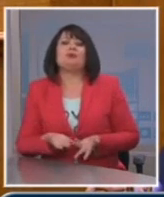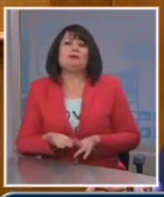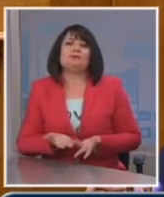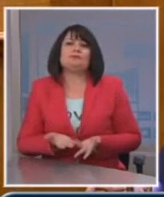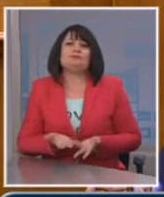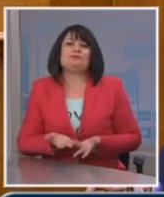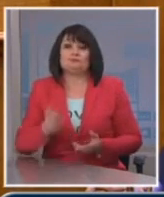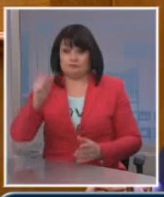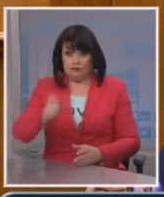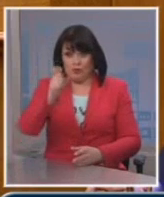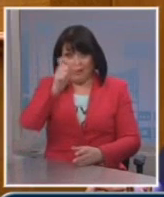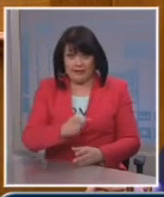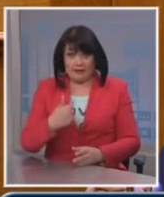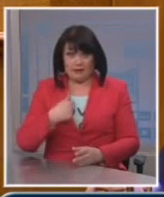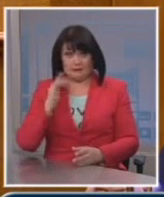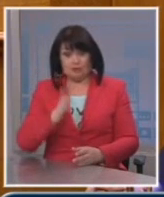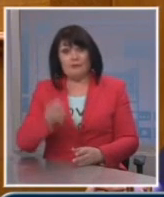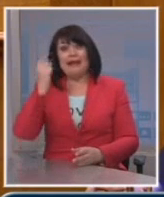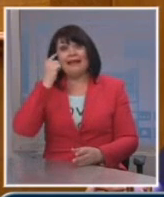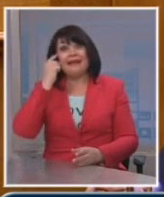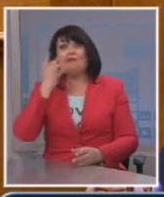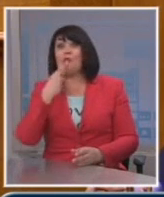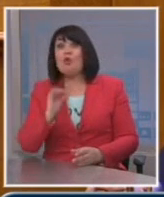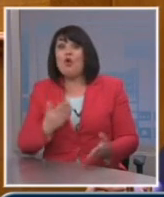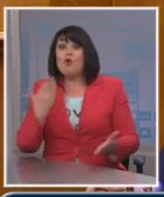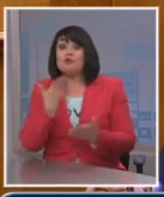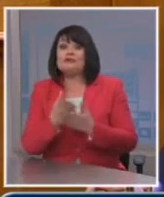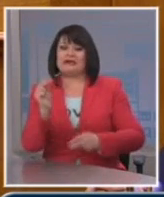ο κάθε ένας από εμάς μπορεί να καταλάβει ποιος είναι ο λόγος που τη ζητάτε.